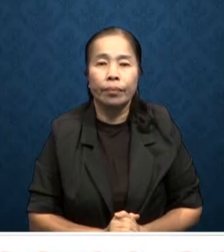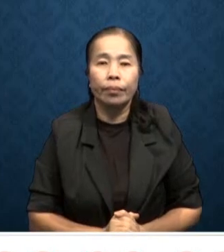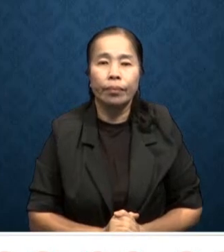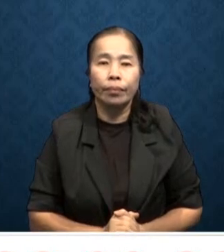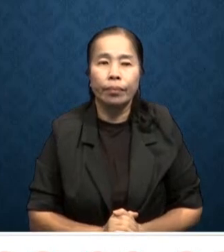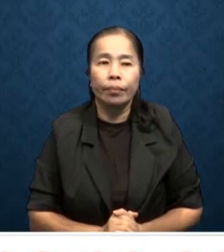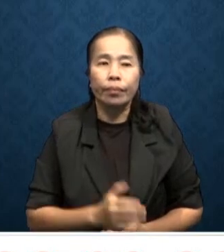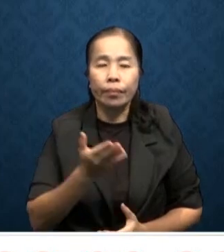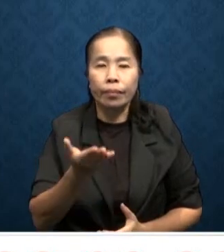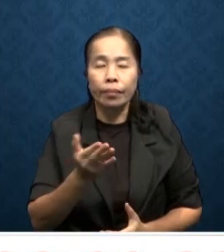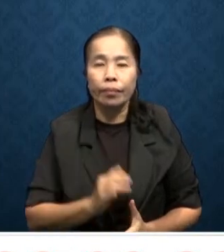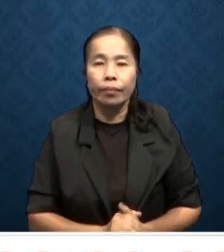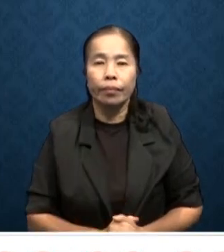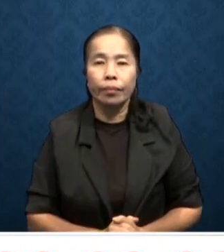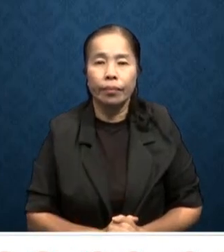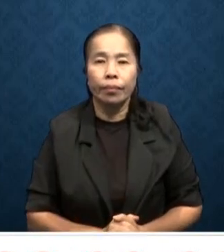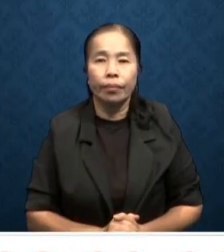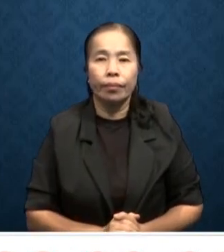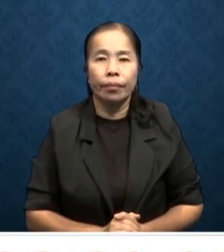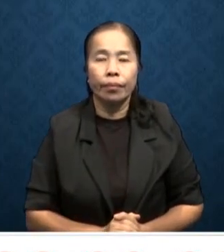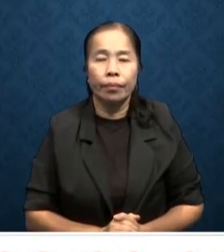ต่อไปเชิญท่านวราภัสไพพรรณรัตน์